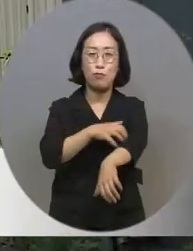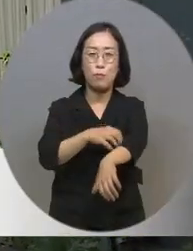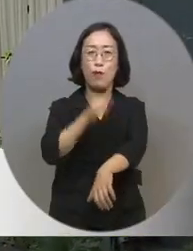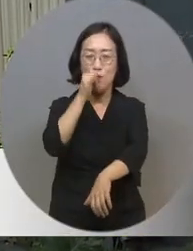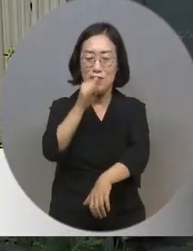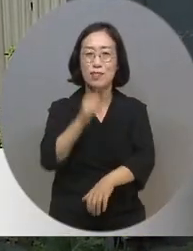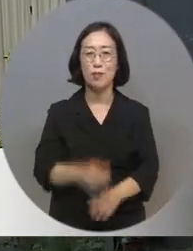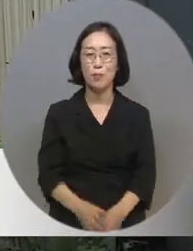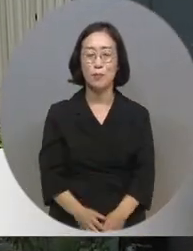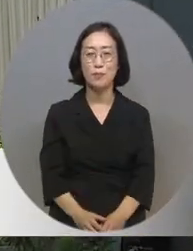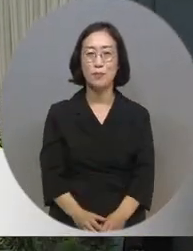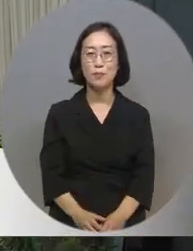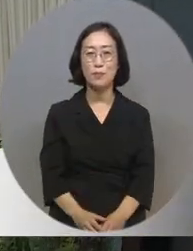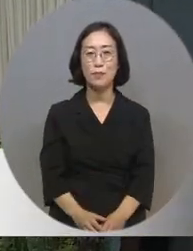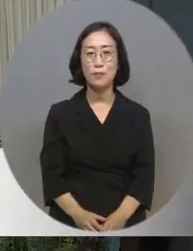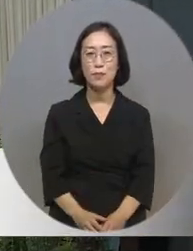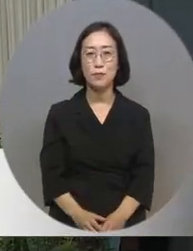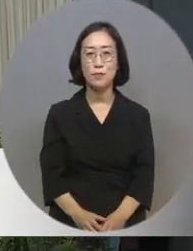위로 올라가야